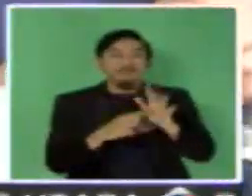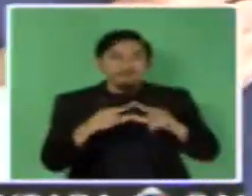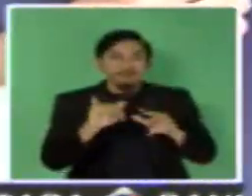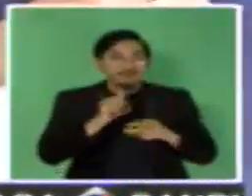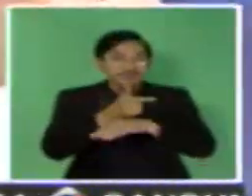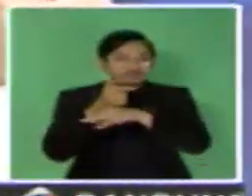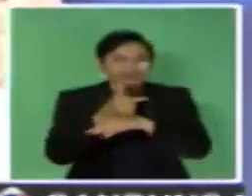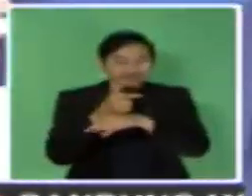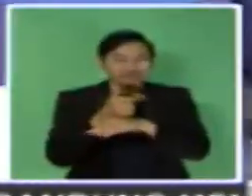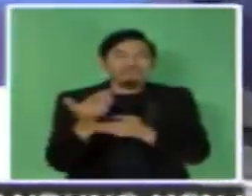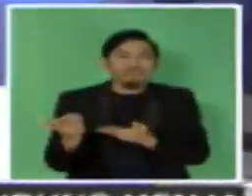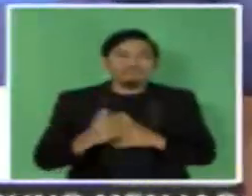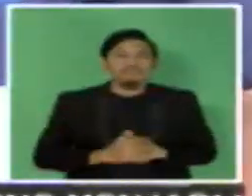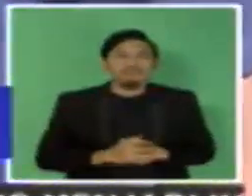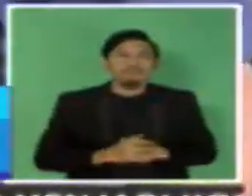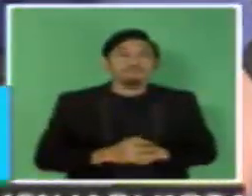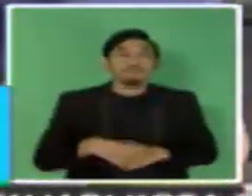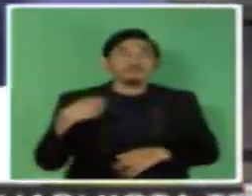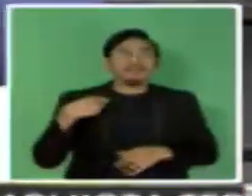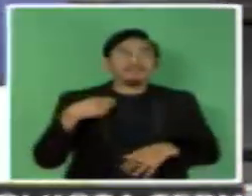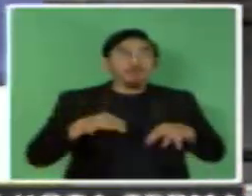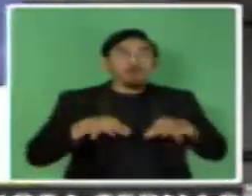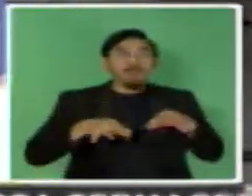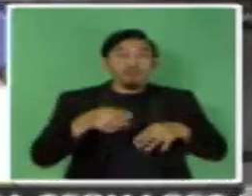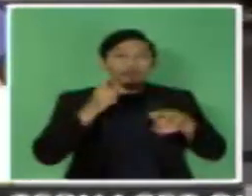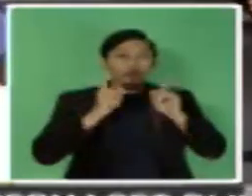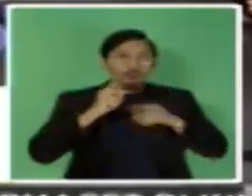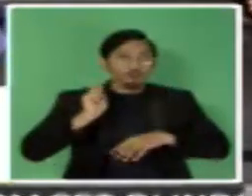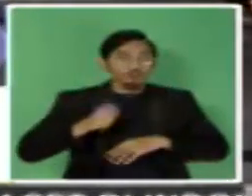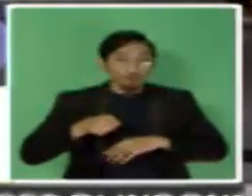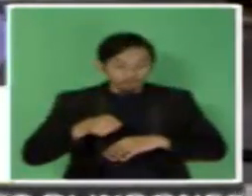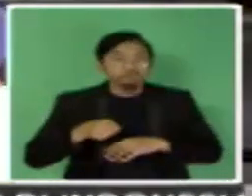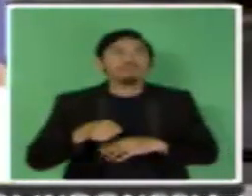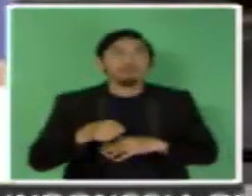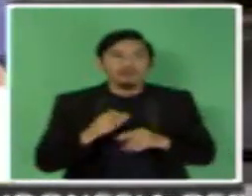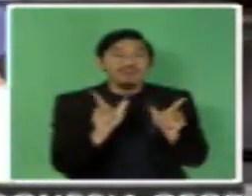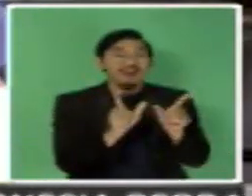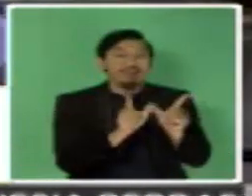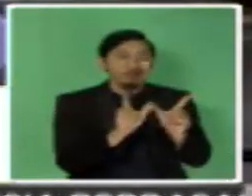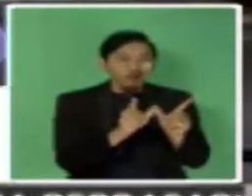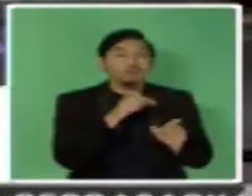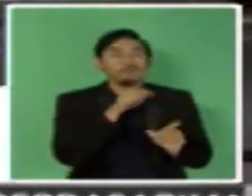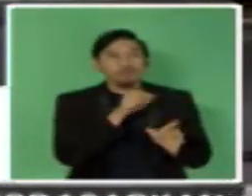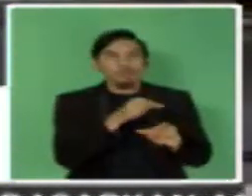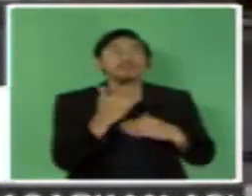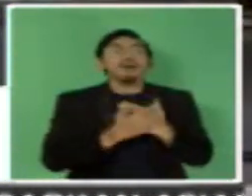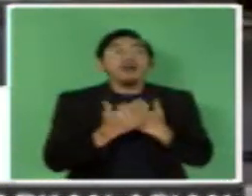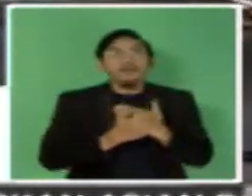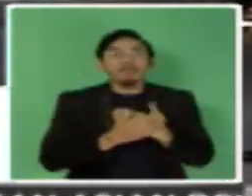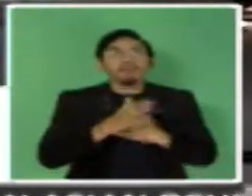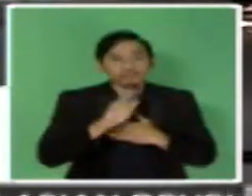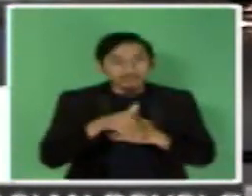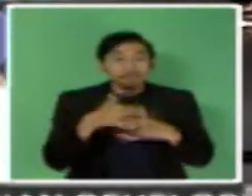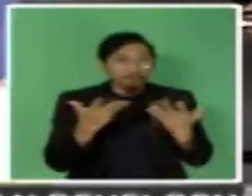Menteri Koordinator Politik, Hukum, dan juga Keamanan Wiranto masih menjalankan serangkaian perawatan intensif di Rumah Sakit Pusat Angkatan Darat